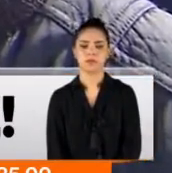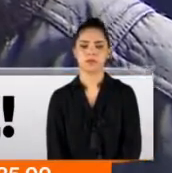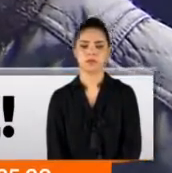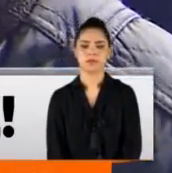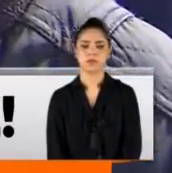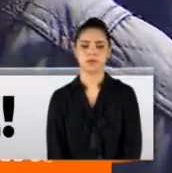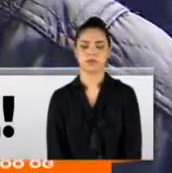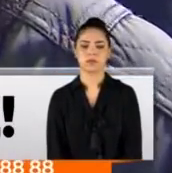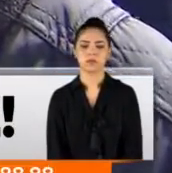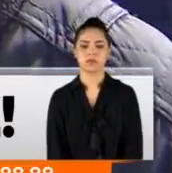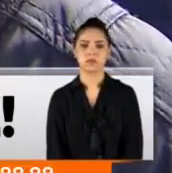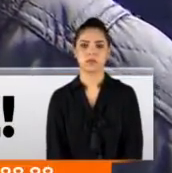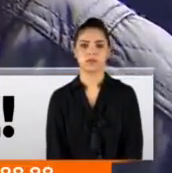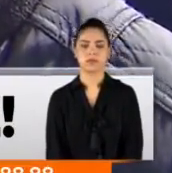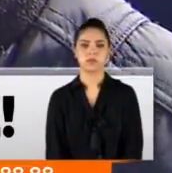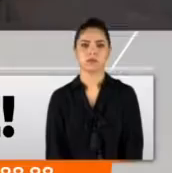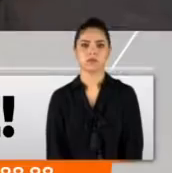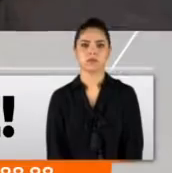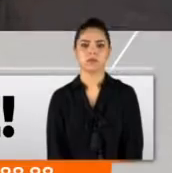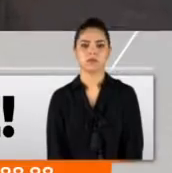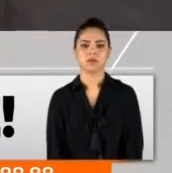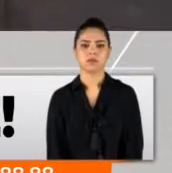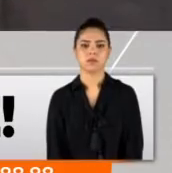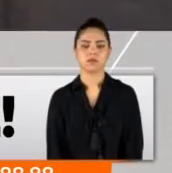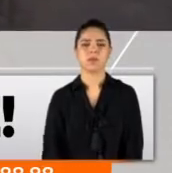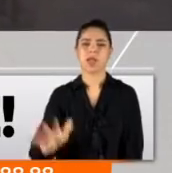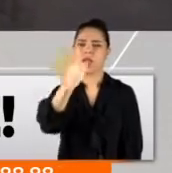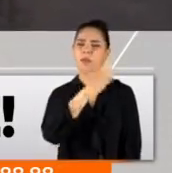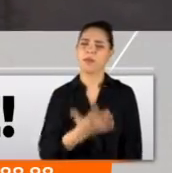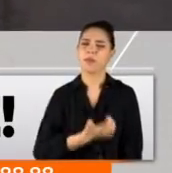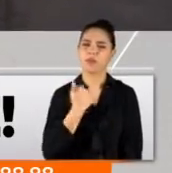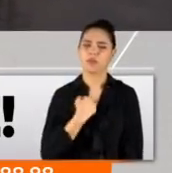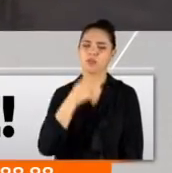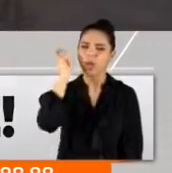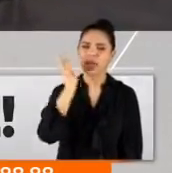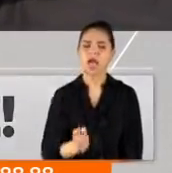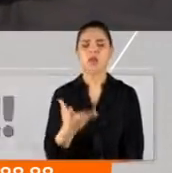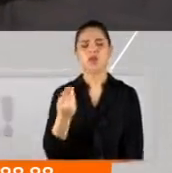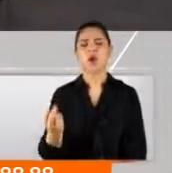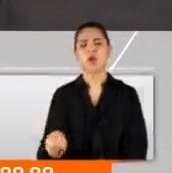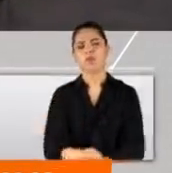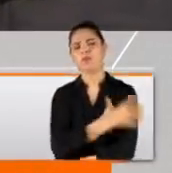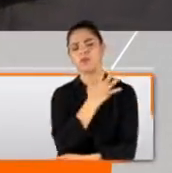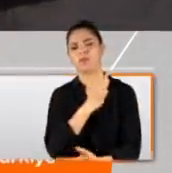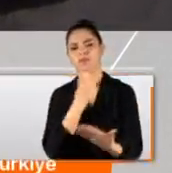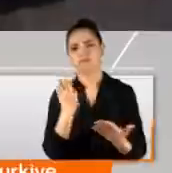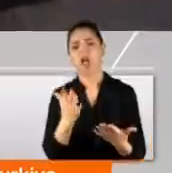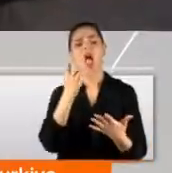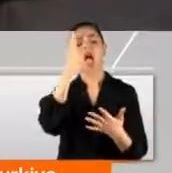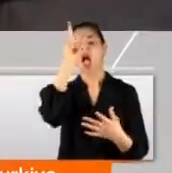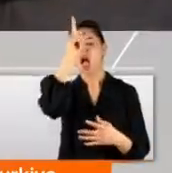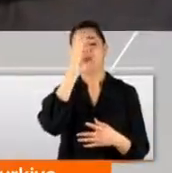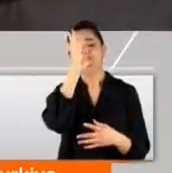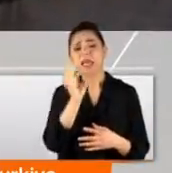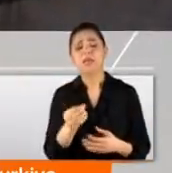evet yasak ama bakkaldan falan temin edebiliyorsunuz. Ateş düştüğü yere yakar yani. Gerçekten çok üzücü bir şey. Allah kimseye böyle